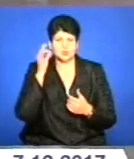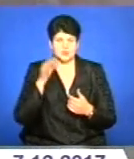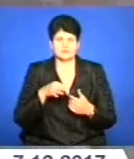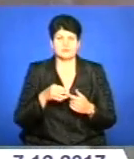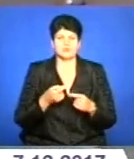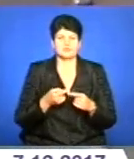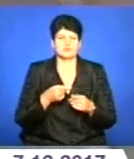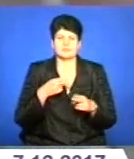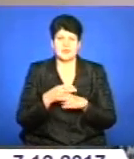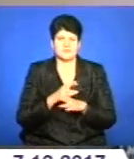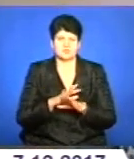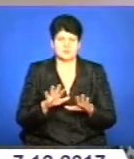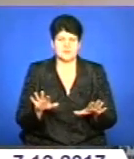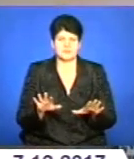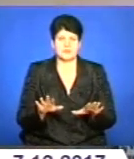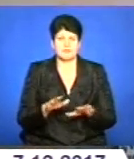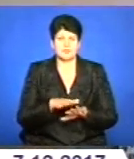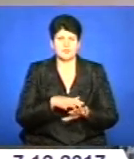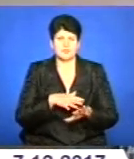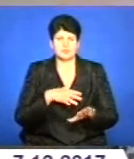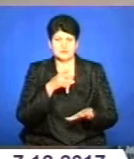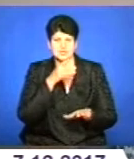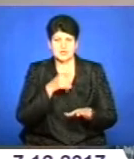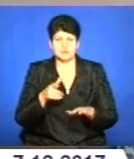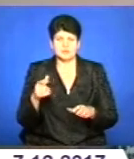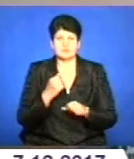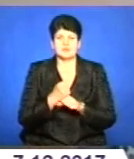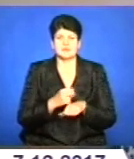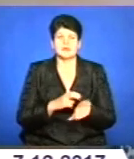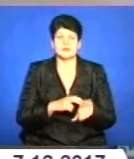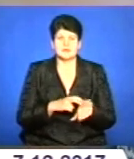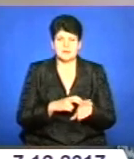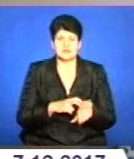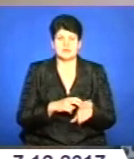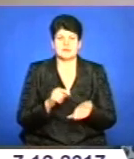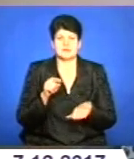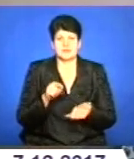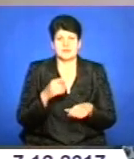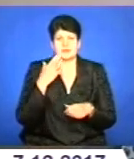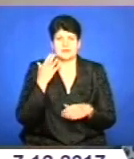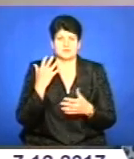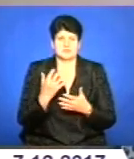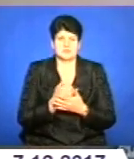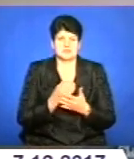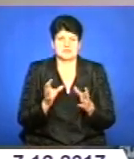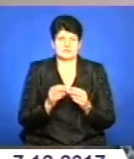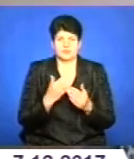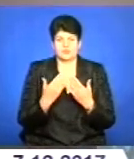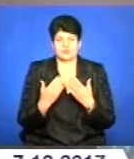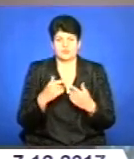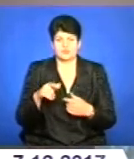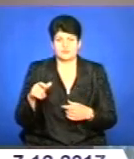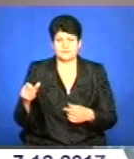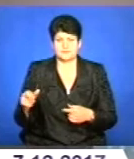самоврядування їй не заважає, адже впродовж тривалого часу жінка працювала лікарем. Відтак, їй дуже легко знайти спільну мову з людьми.